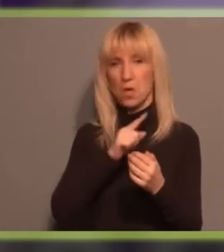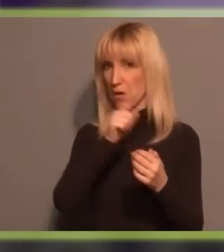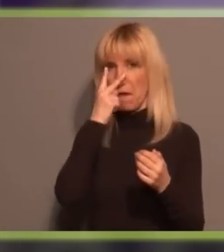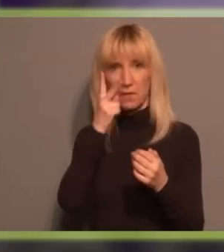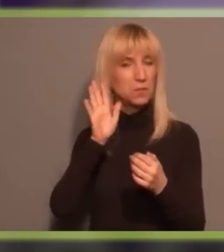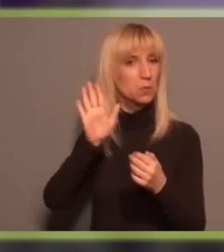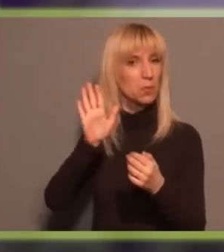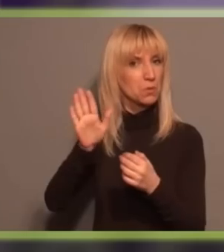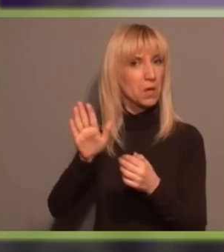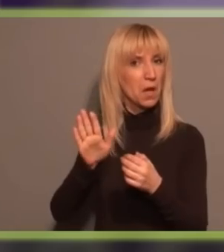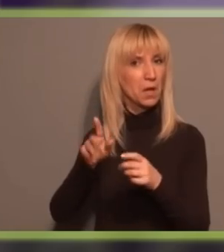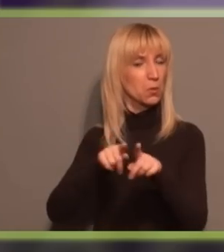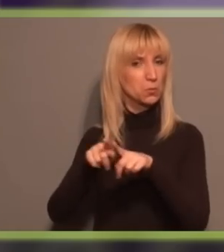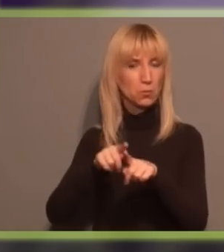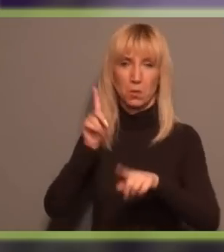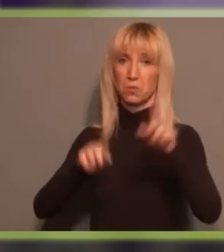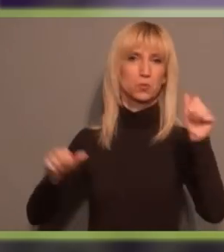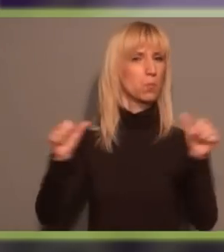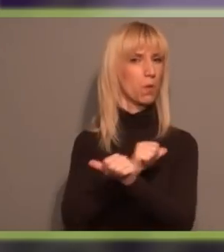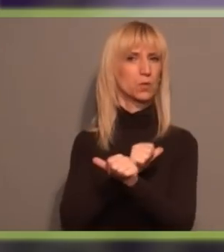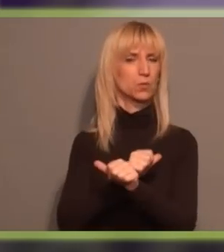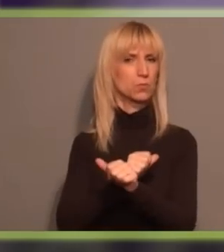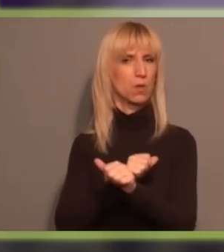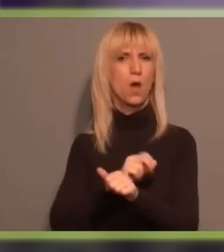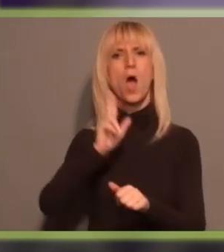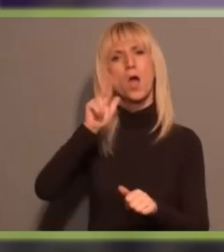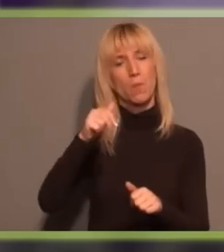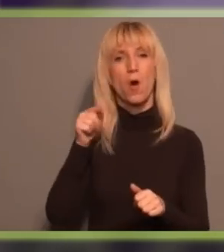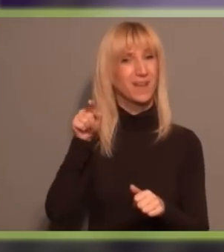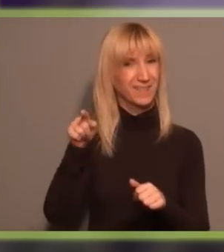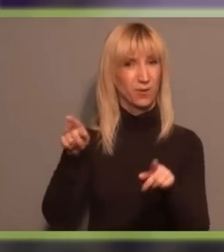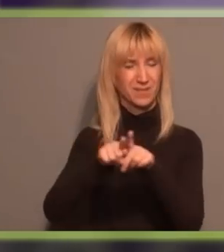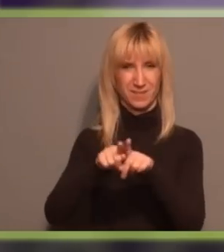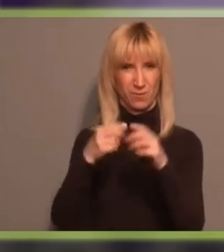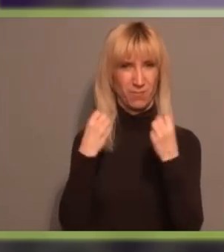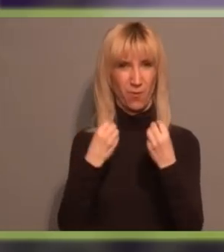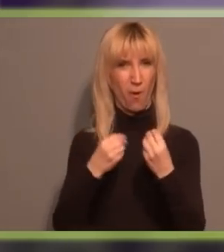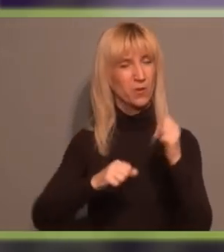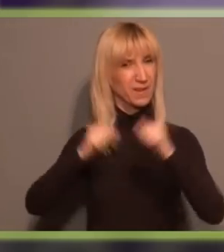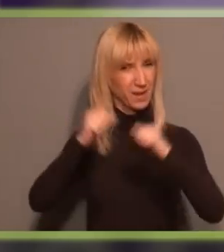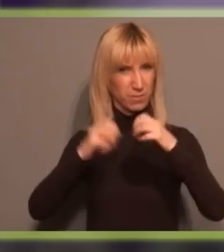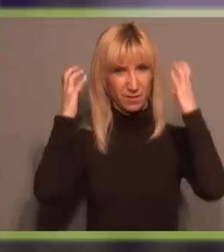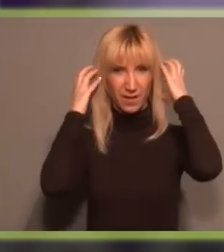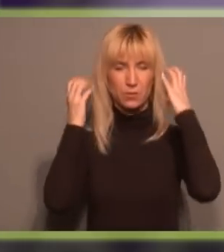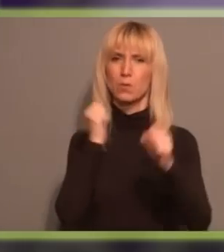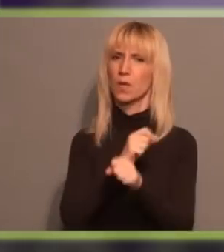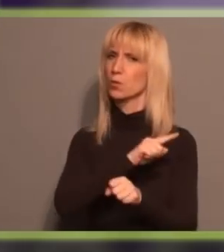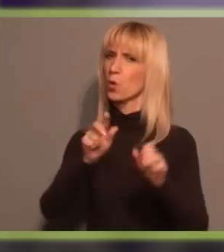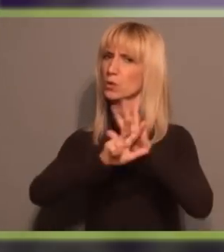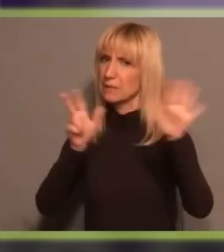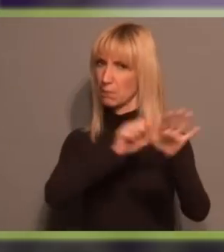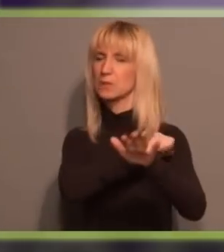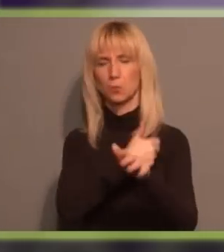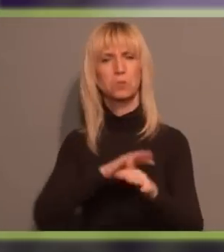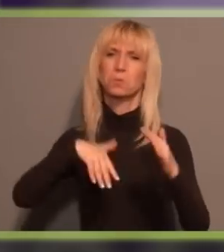njega neke greške. Mnogo dobro ima isto terapeut. Radio do 18.